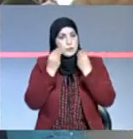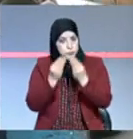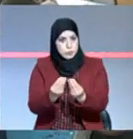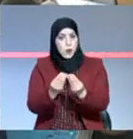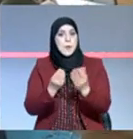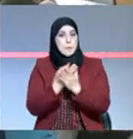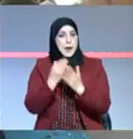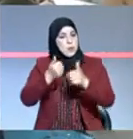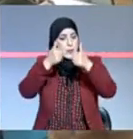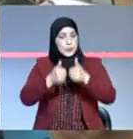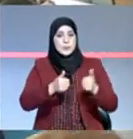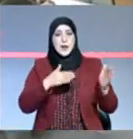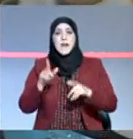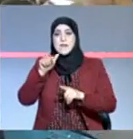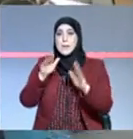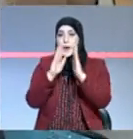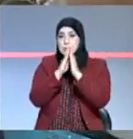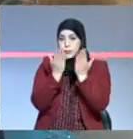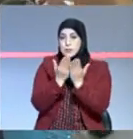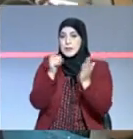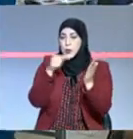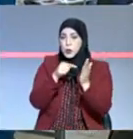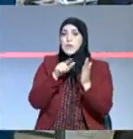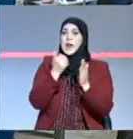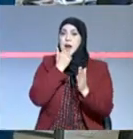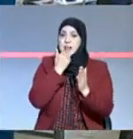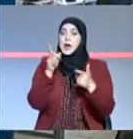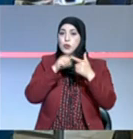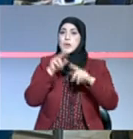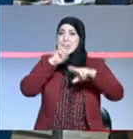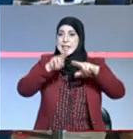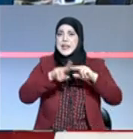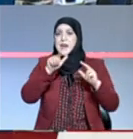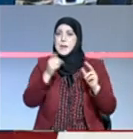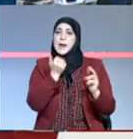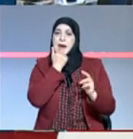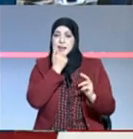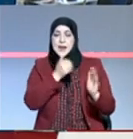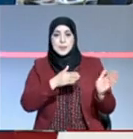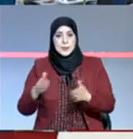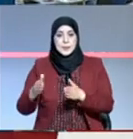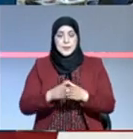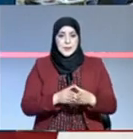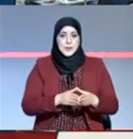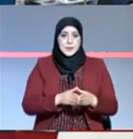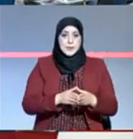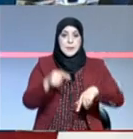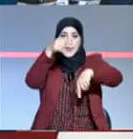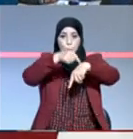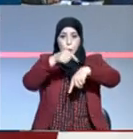وضعيه تختار حتى الا سلاح فيه اخطاء بما انه ال الاوقات التدريس